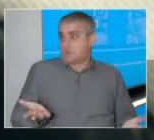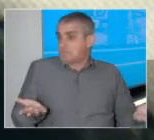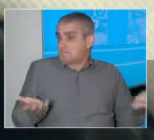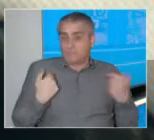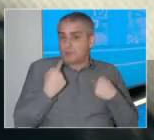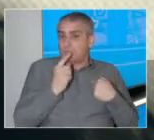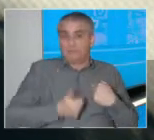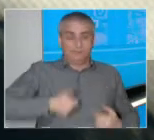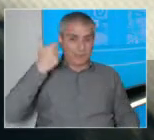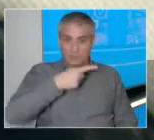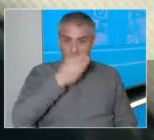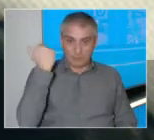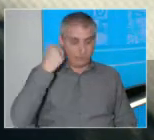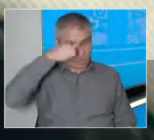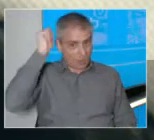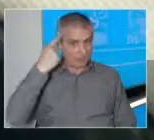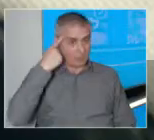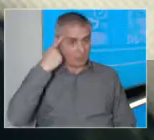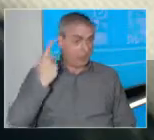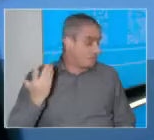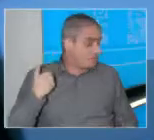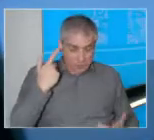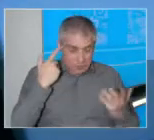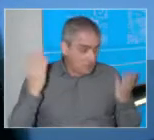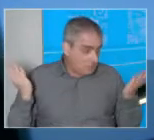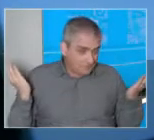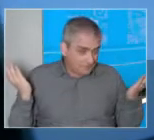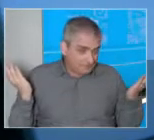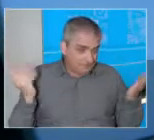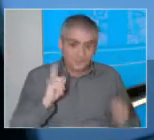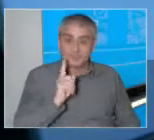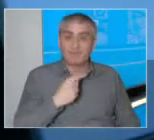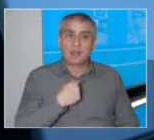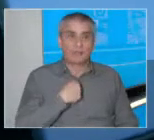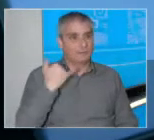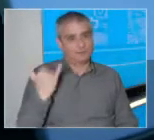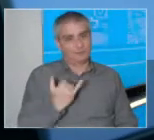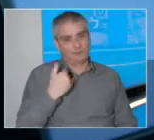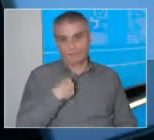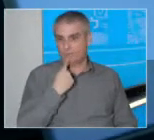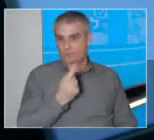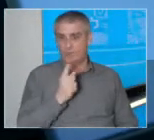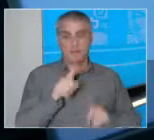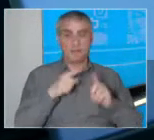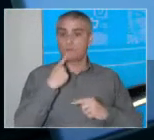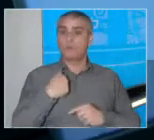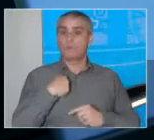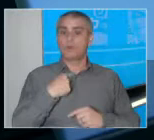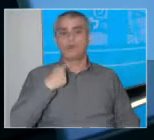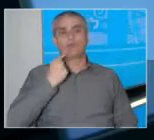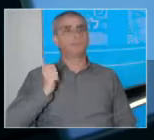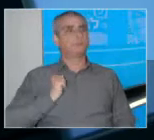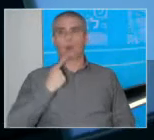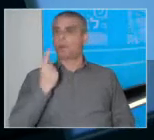אומר שהשר השר לשעבר אוחנה ידע, אין לי מושג. אני מאז ומתמיד טוען, אתה יודע, לפעמים אומרים לי, דובר צהל